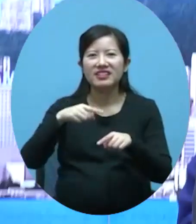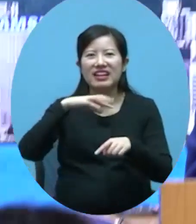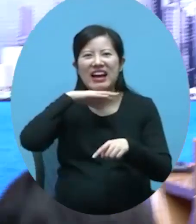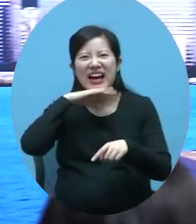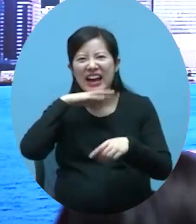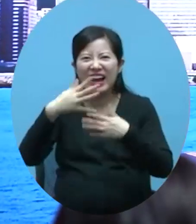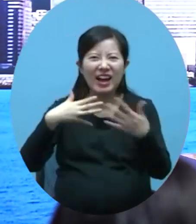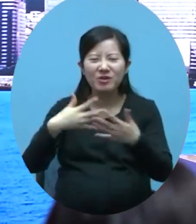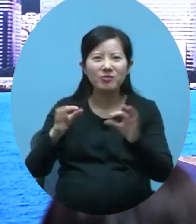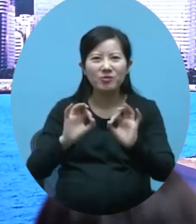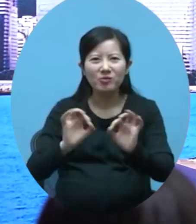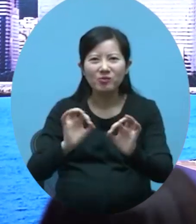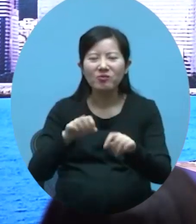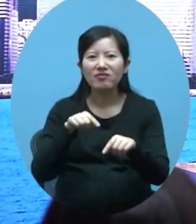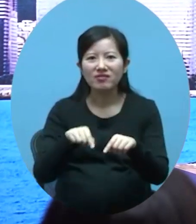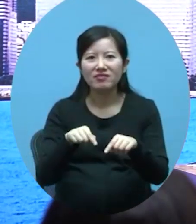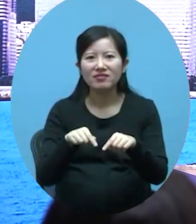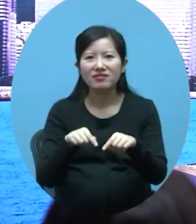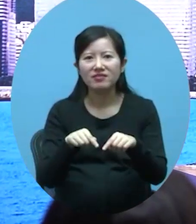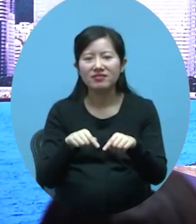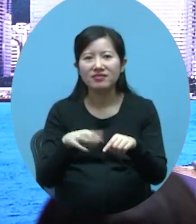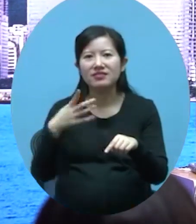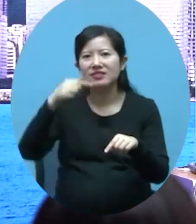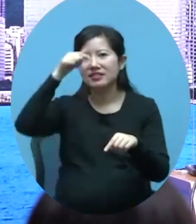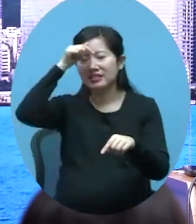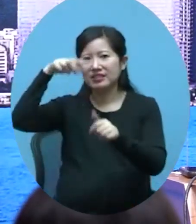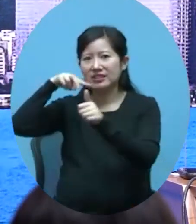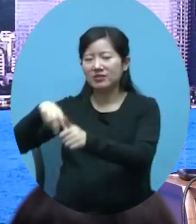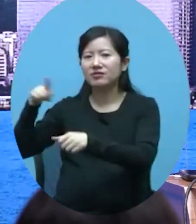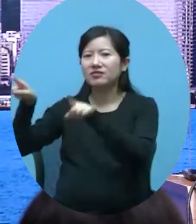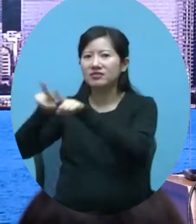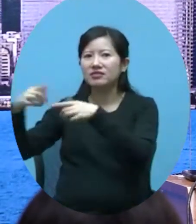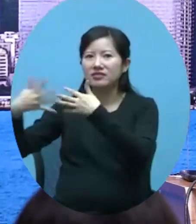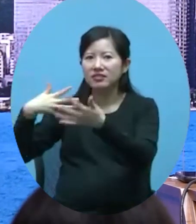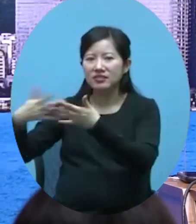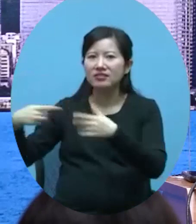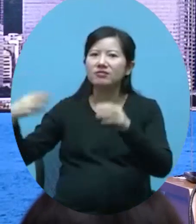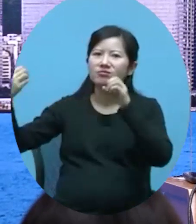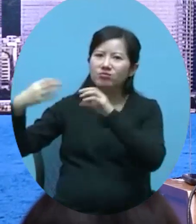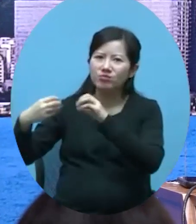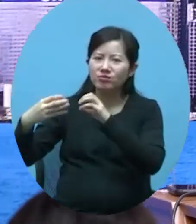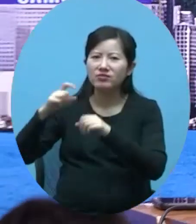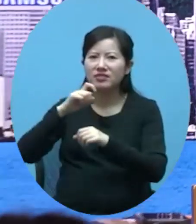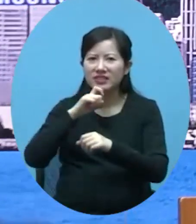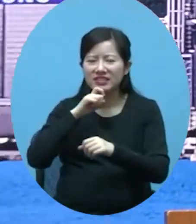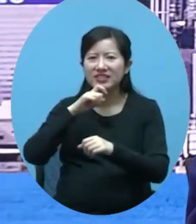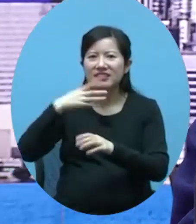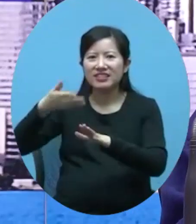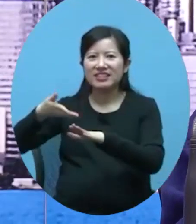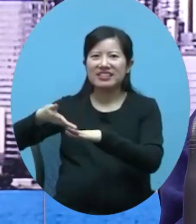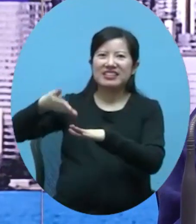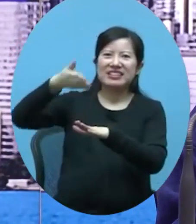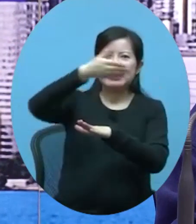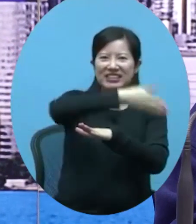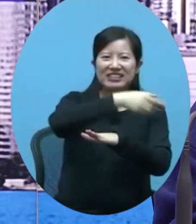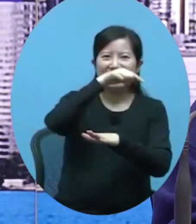因為我們都跟醫管局的同事都有談過就是一早開始監察的時候都有